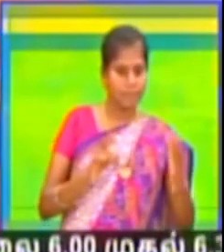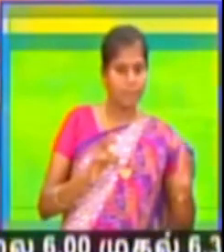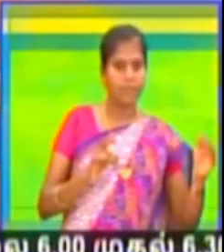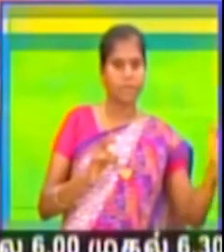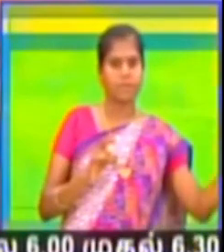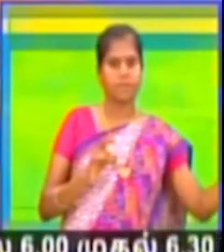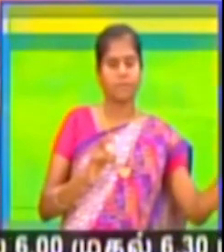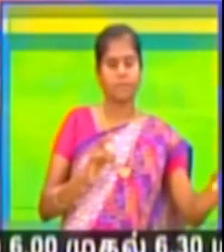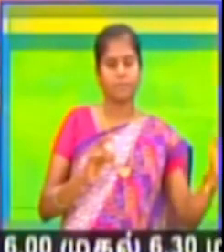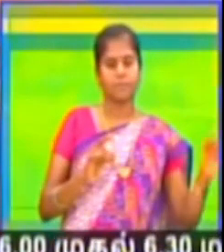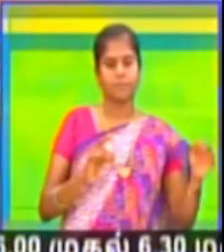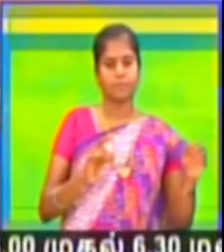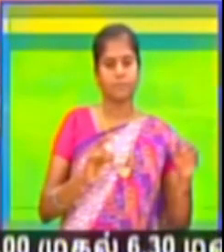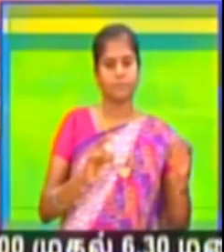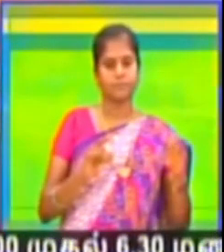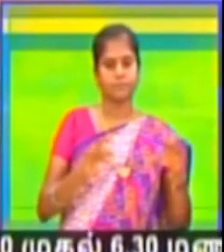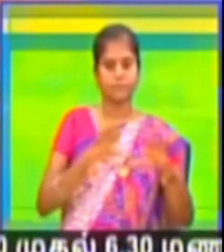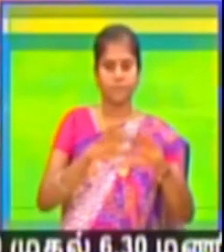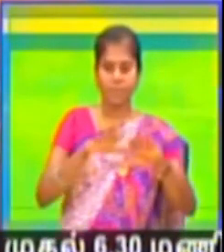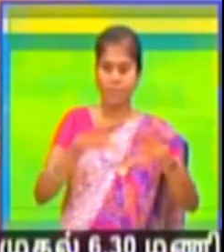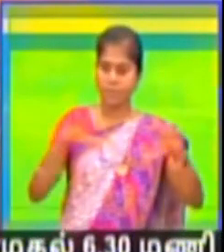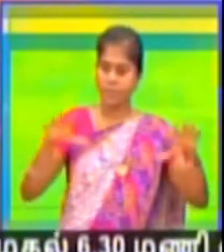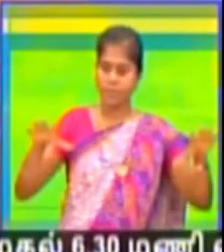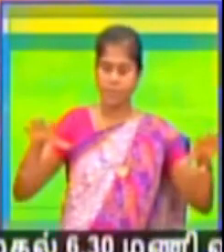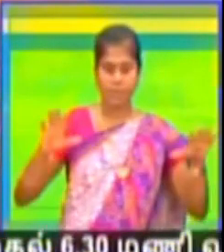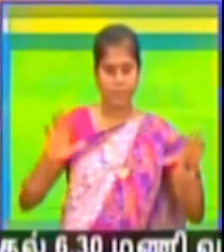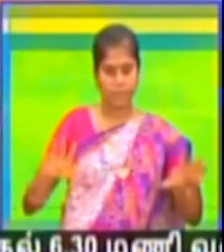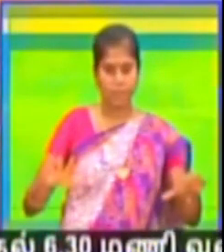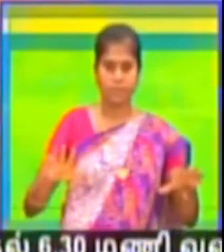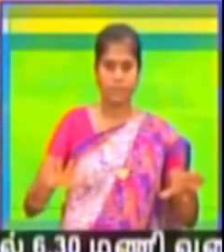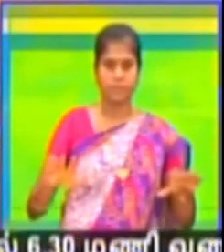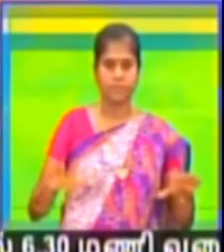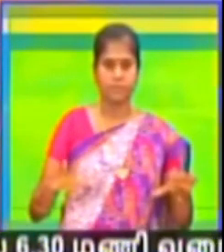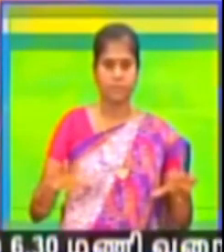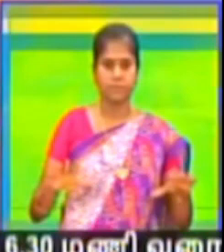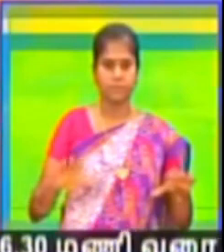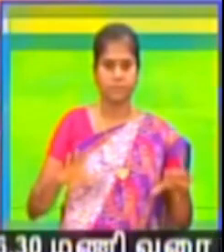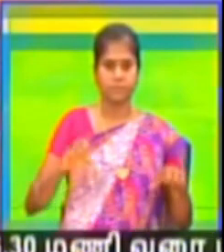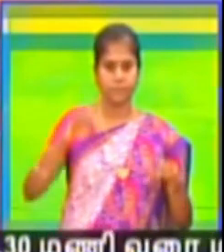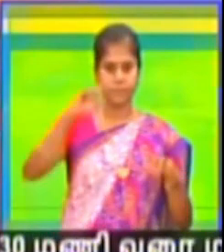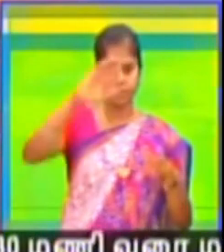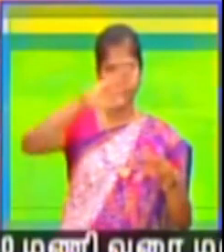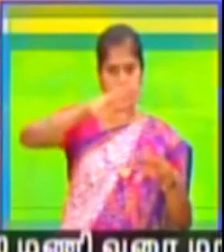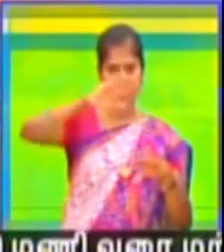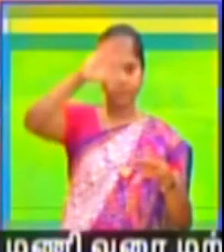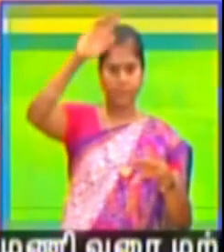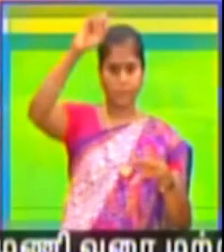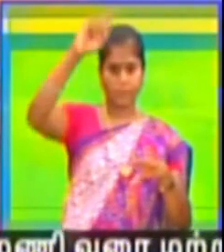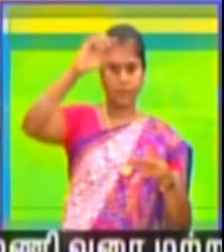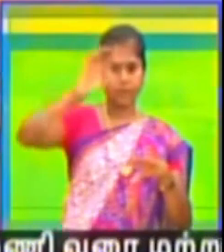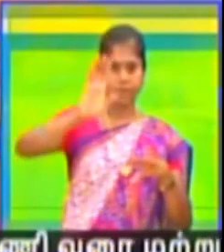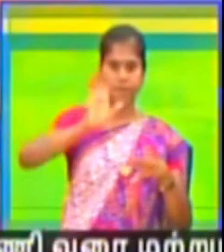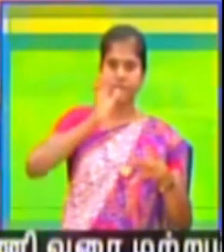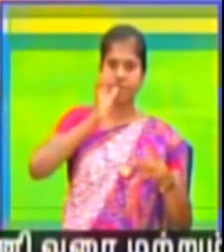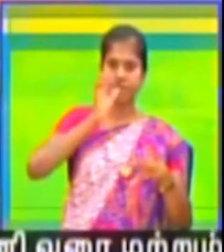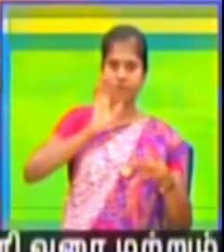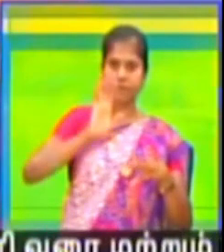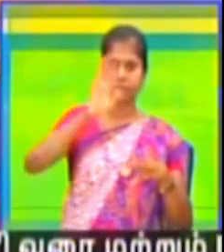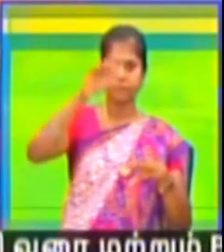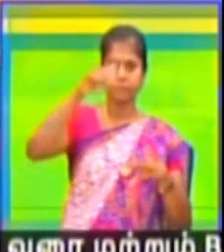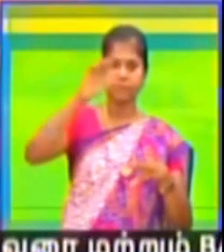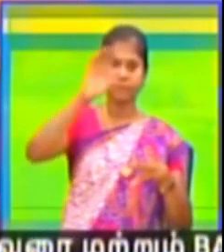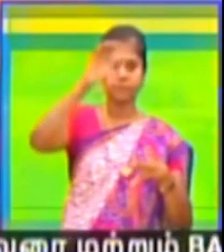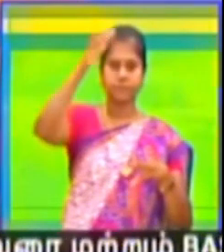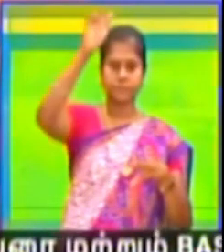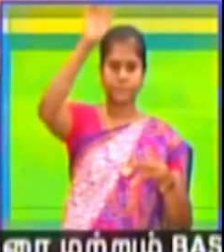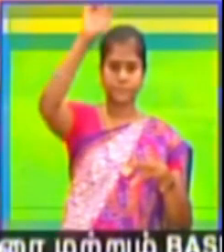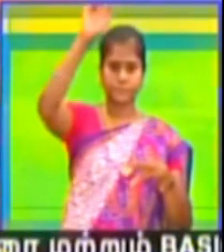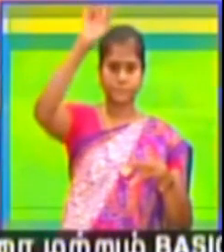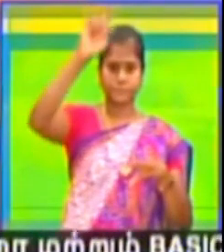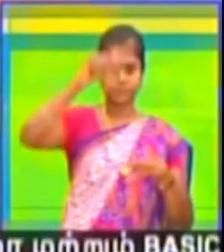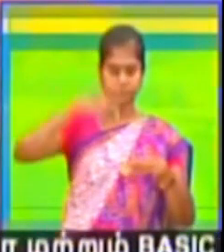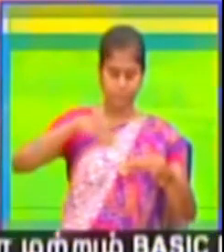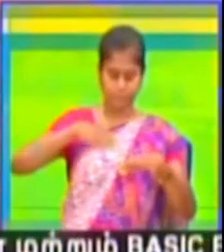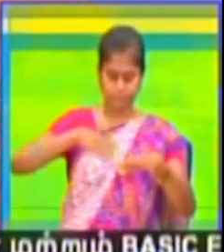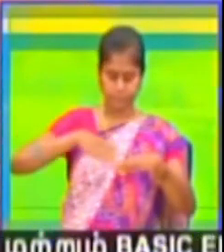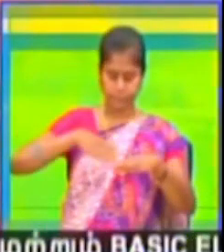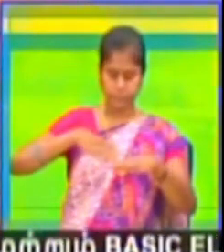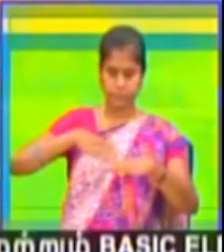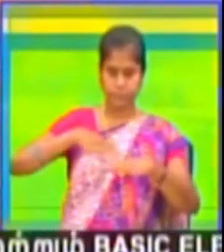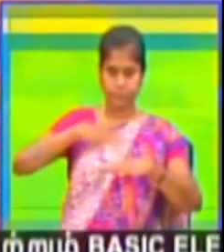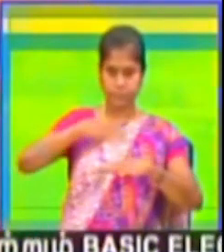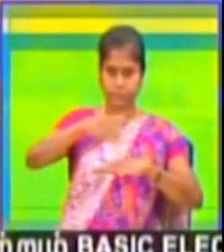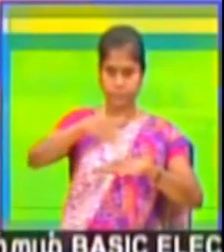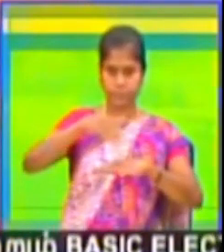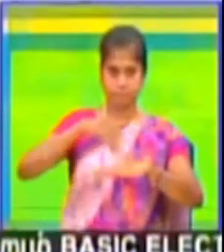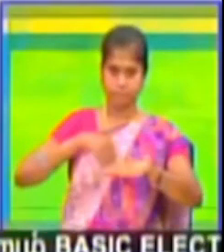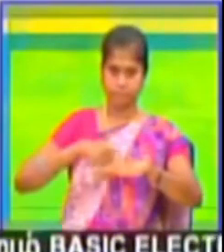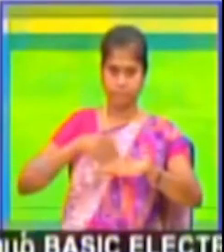மலைகளுடைய மேற்கேவும் இந்த பெரும் சமவெளிகள் அமைஞ்சிருக்கு. வடக்கில் ஆர்க்டிக் பெருங்கடலும் தெற்கில் மெக்சிகோ